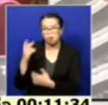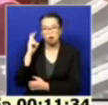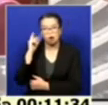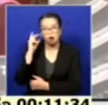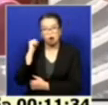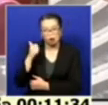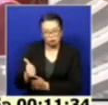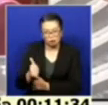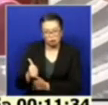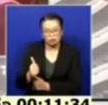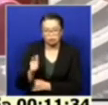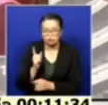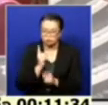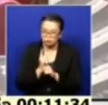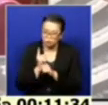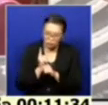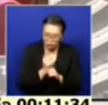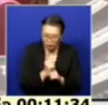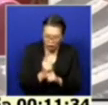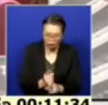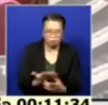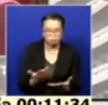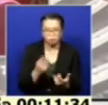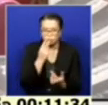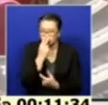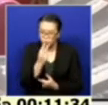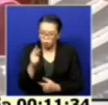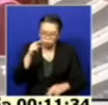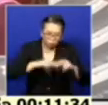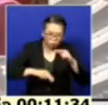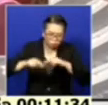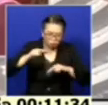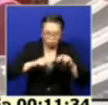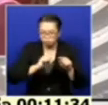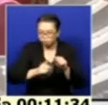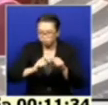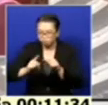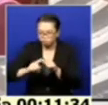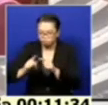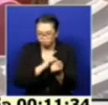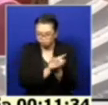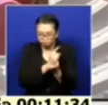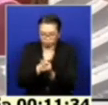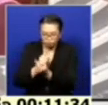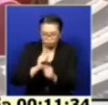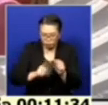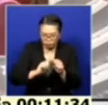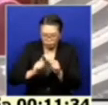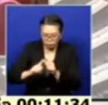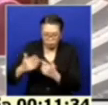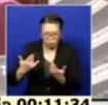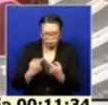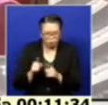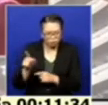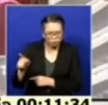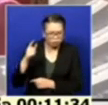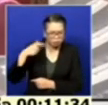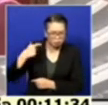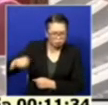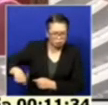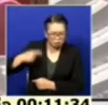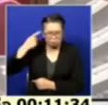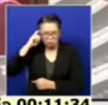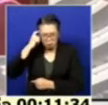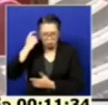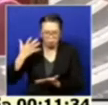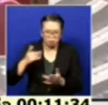าวเรื่องนี้ออกมานะหลังจากที่เป็นข่าวอยู่ในประเทศไทยแล้วก็ได้กระเซ็นกระสายเข้าไปอยู่ในกัม